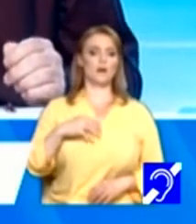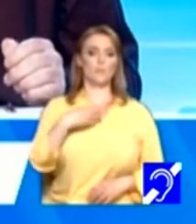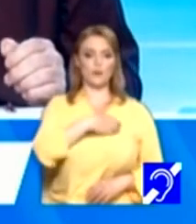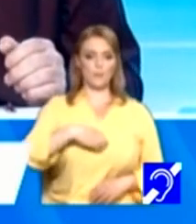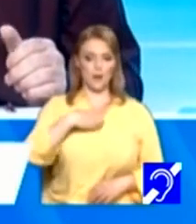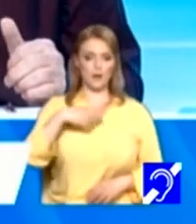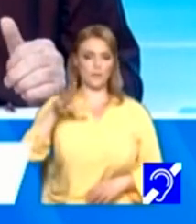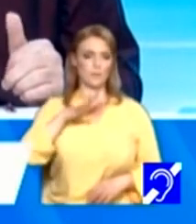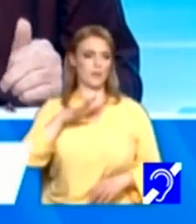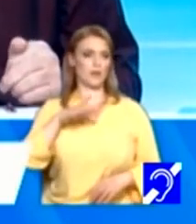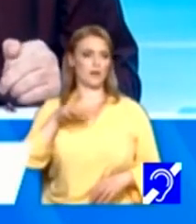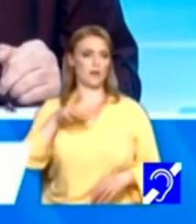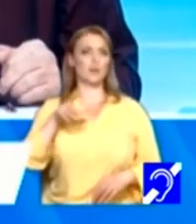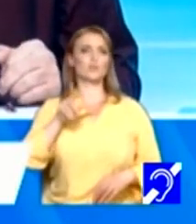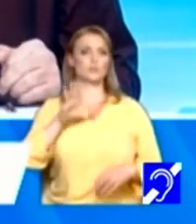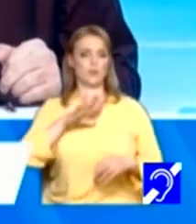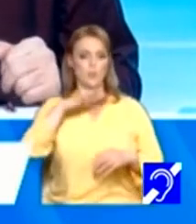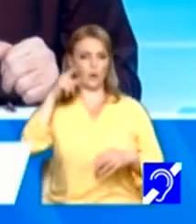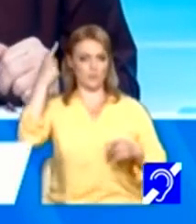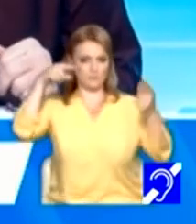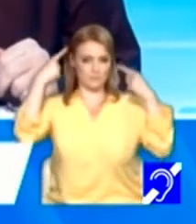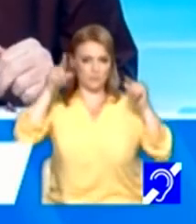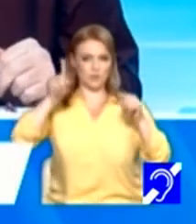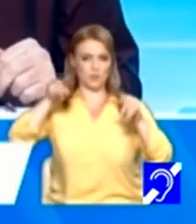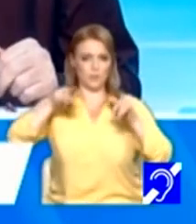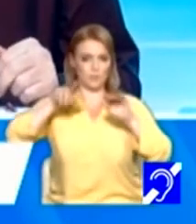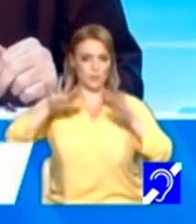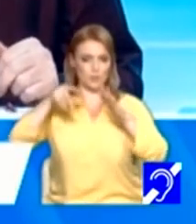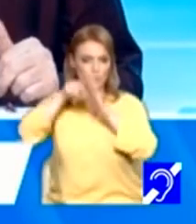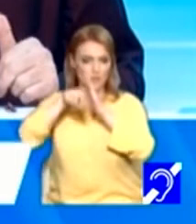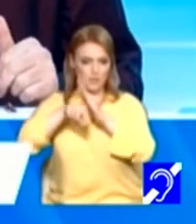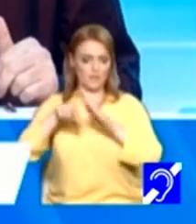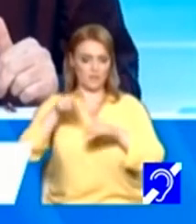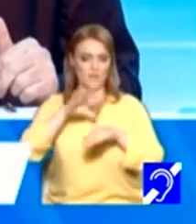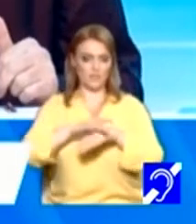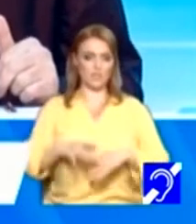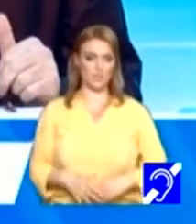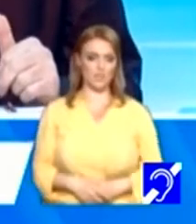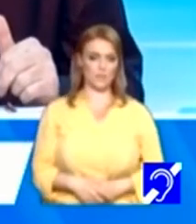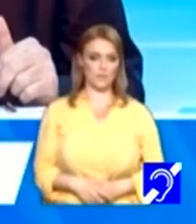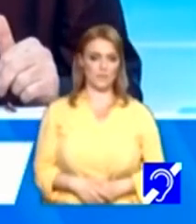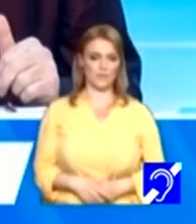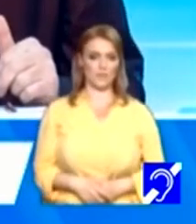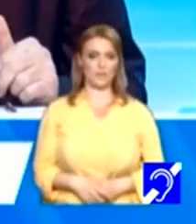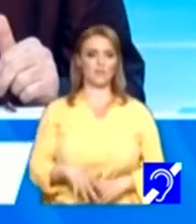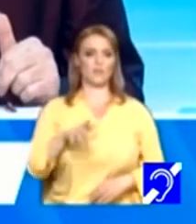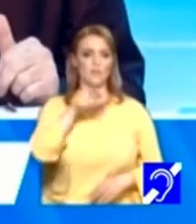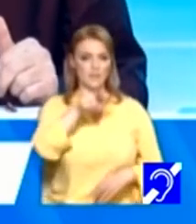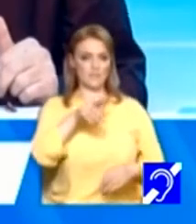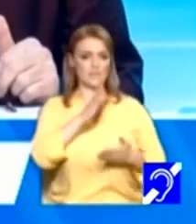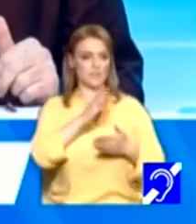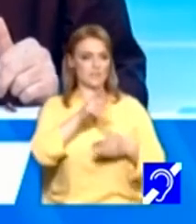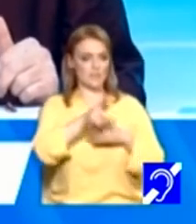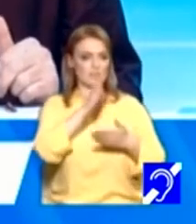nimic. Așa că eu personal și am să vă răspund la întrebare, deci au votat cu voi fiindcă sunteți cei mai mari